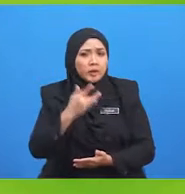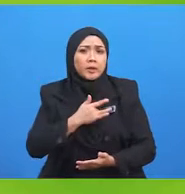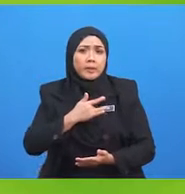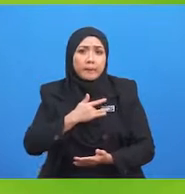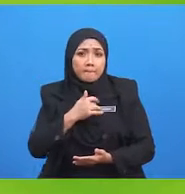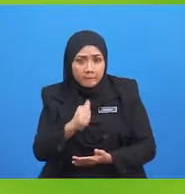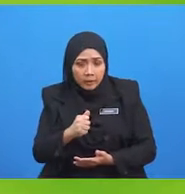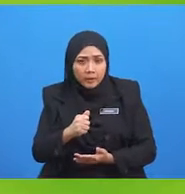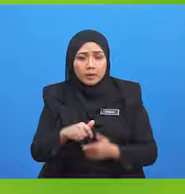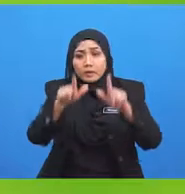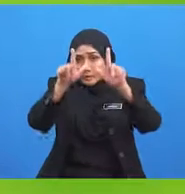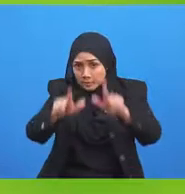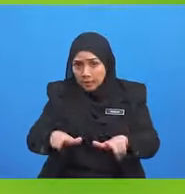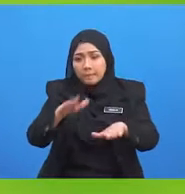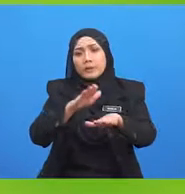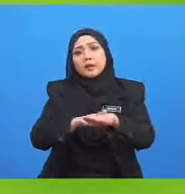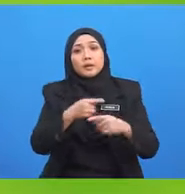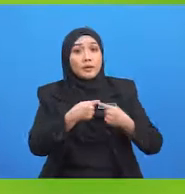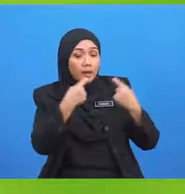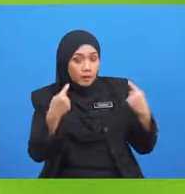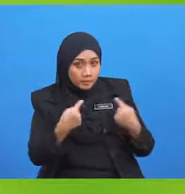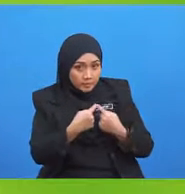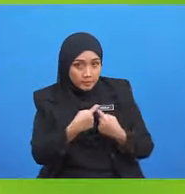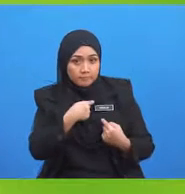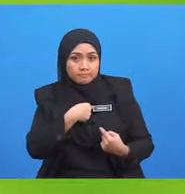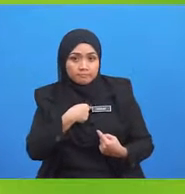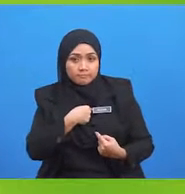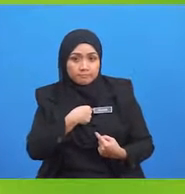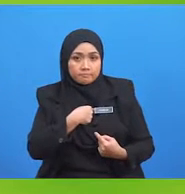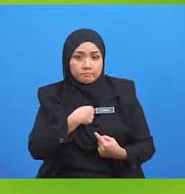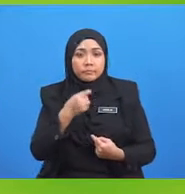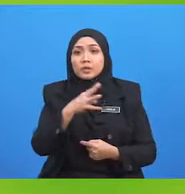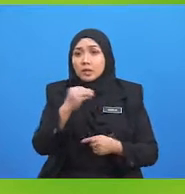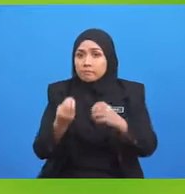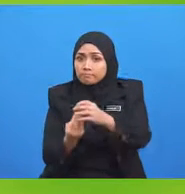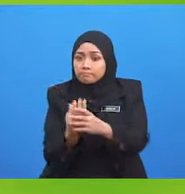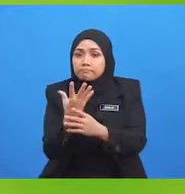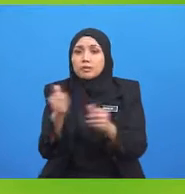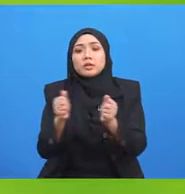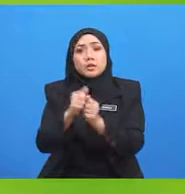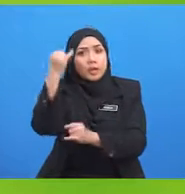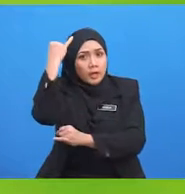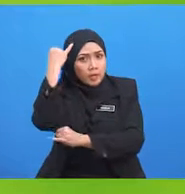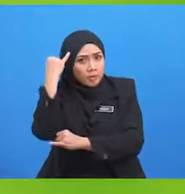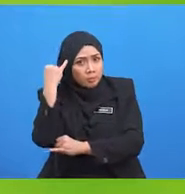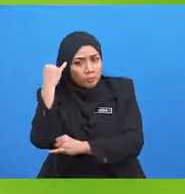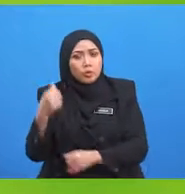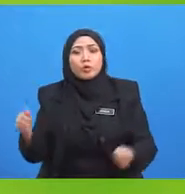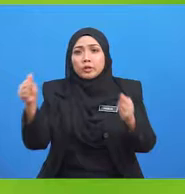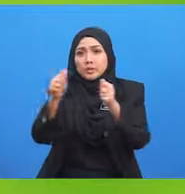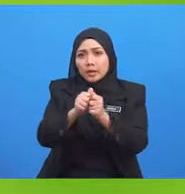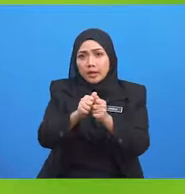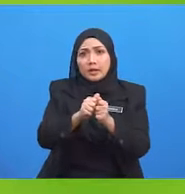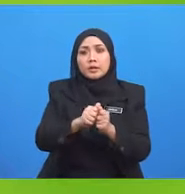di hati seseorang. Ianya perlu disuburkan dengan ilmu dan dibajai dengan zikrullah